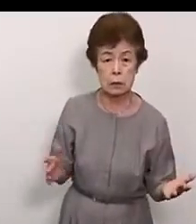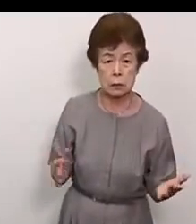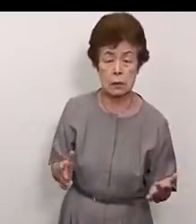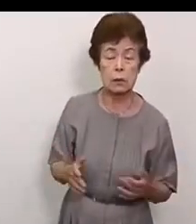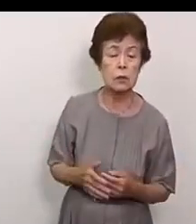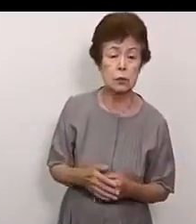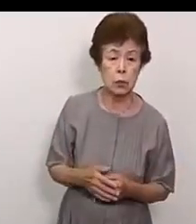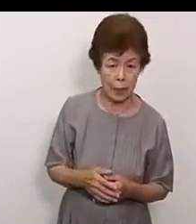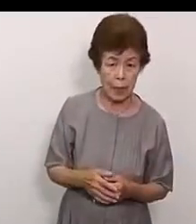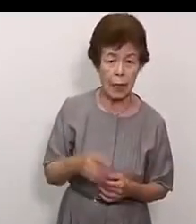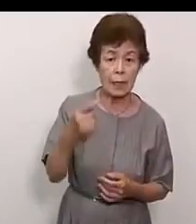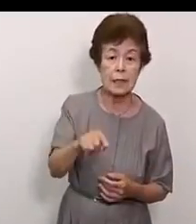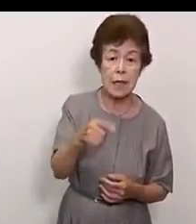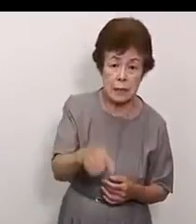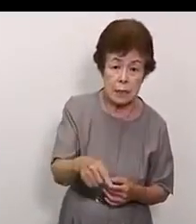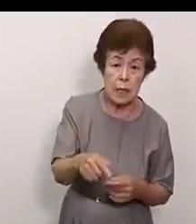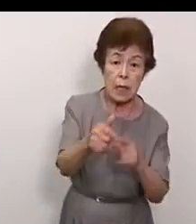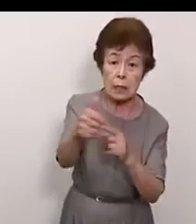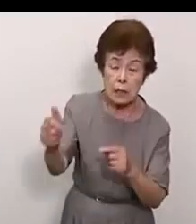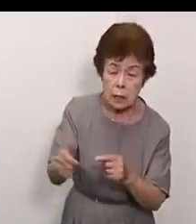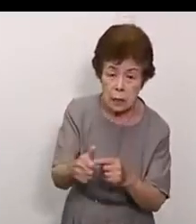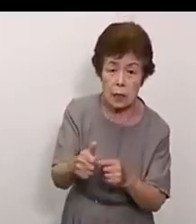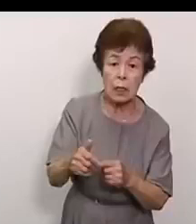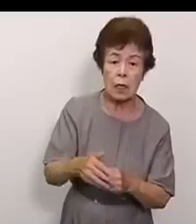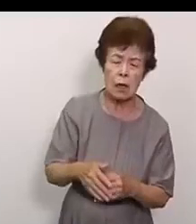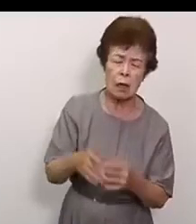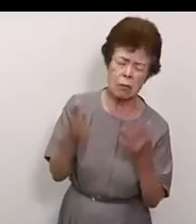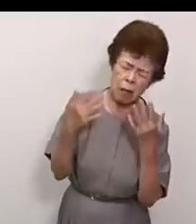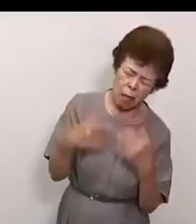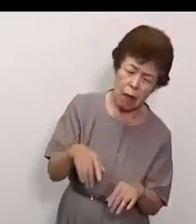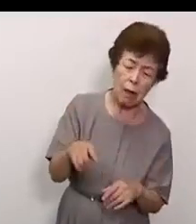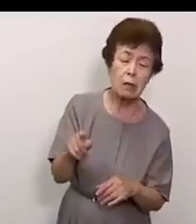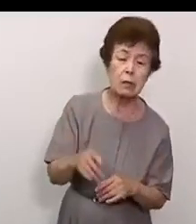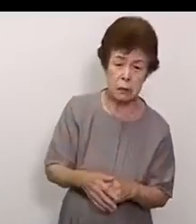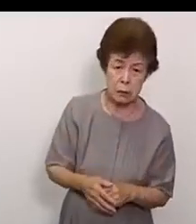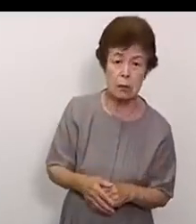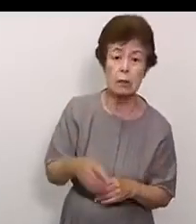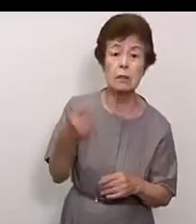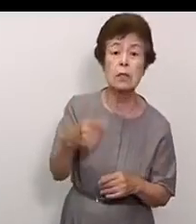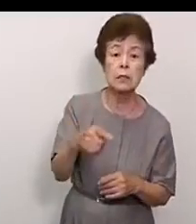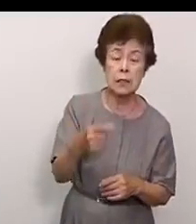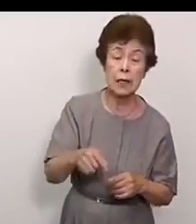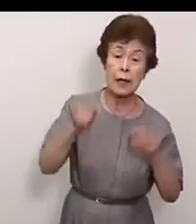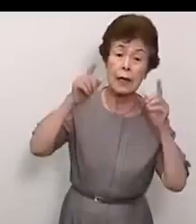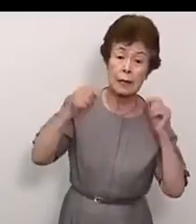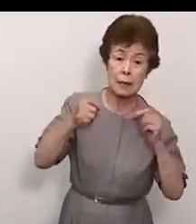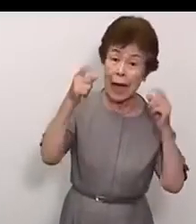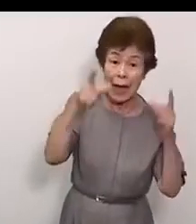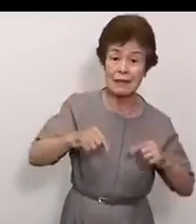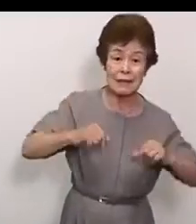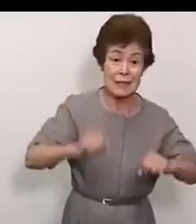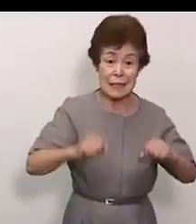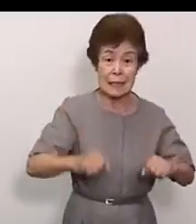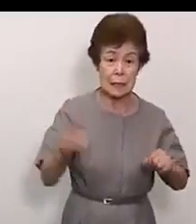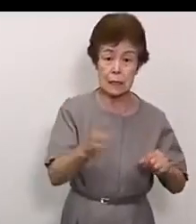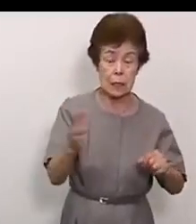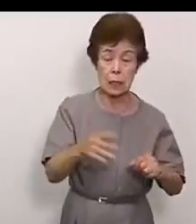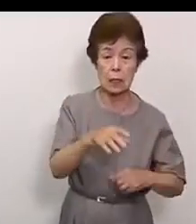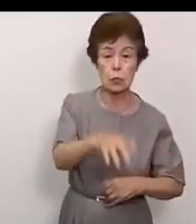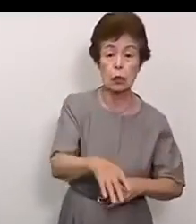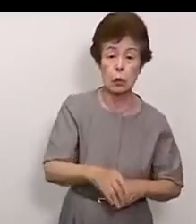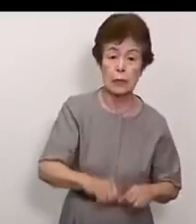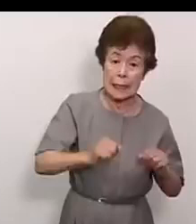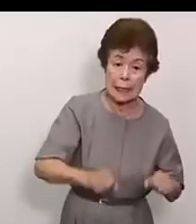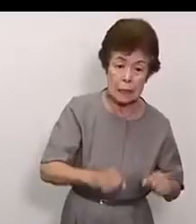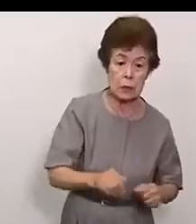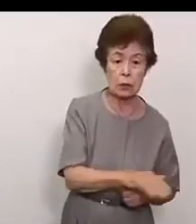とか、それから先生自体がかなり疲弊しちゃってるんですね。だから先生が明るく生き生きとしてないところで生き生きと